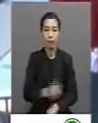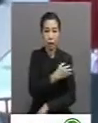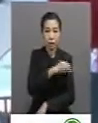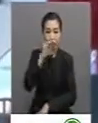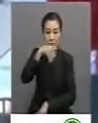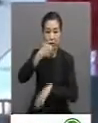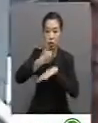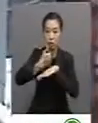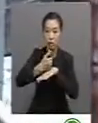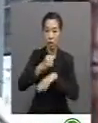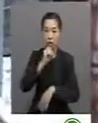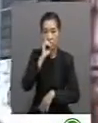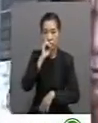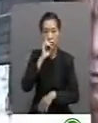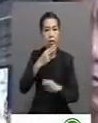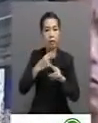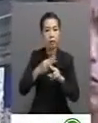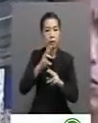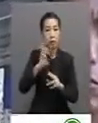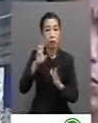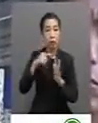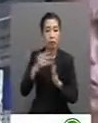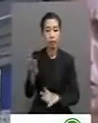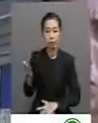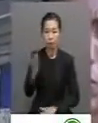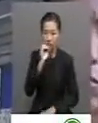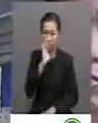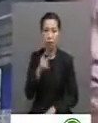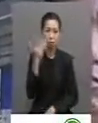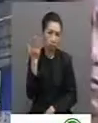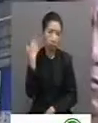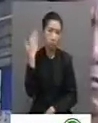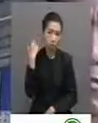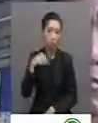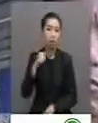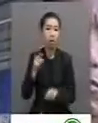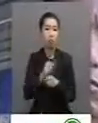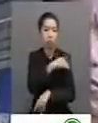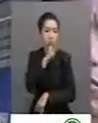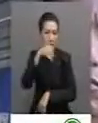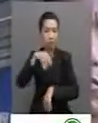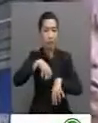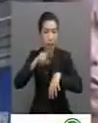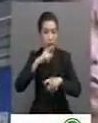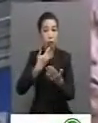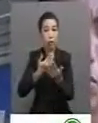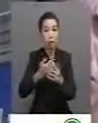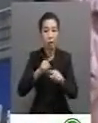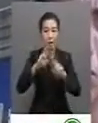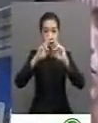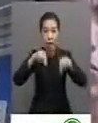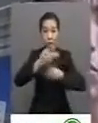ตรีตำบลรัตนบุรีนะคะคุณวีระเทพวงศ์สิริรัตน์บอกเลยว่าที่ผ่านมาเทศบาลนี่เขาจัดเก็บกันตามระ